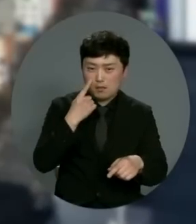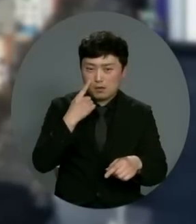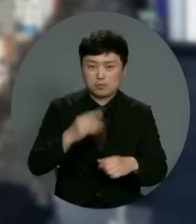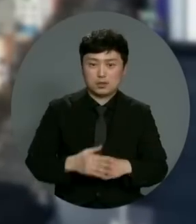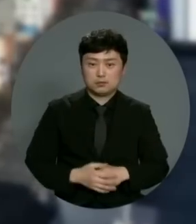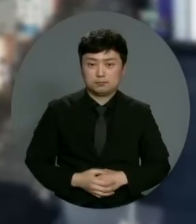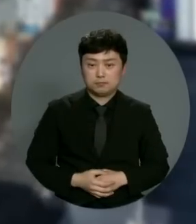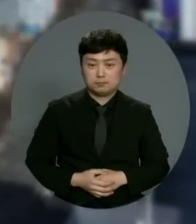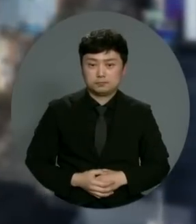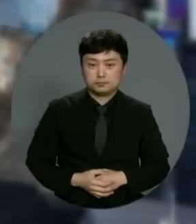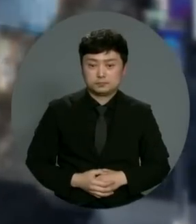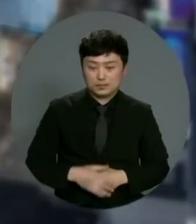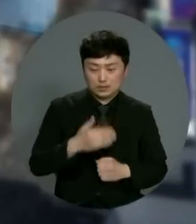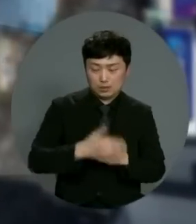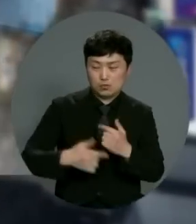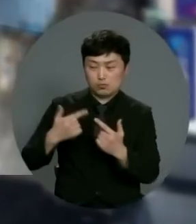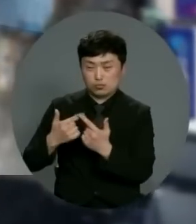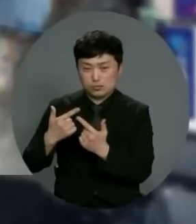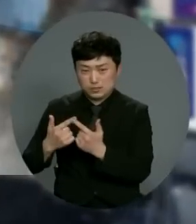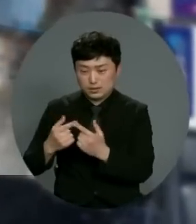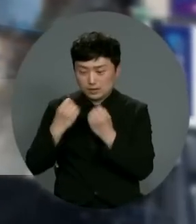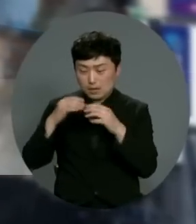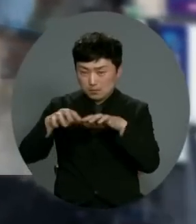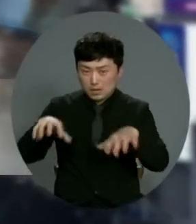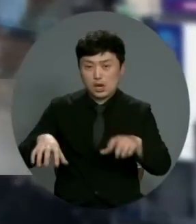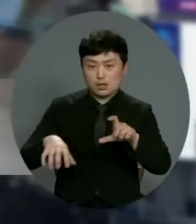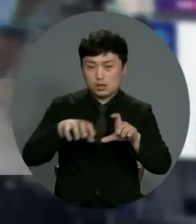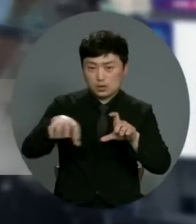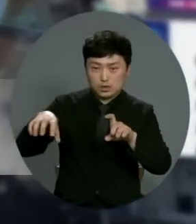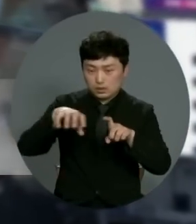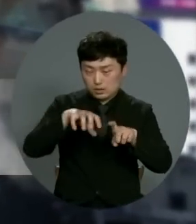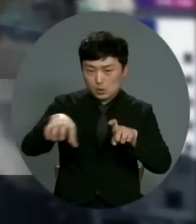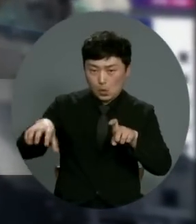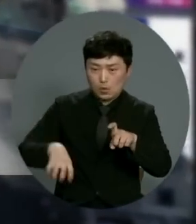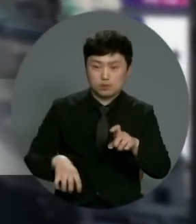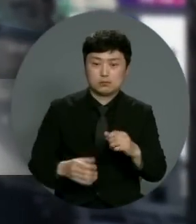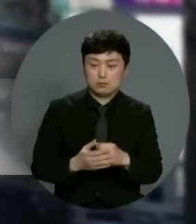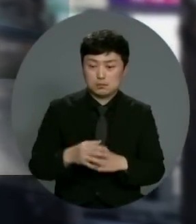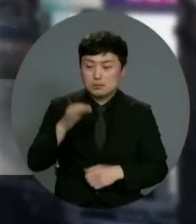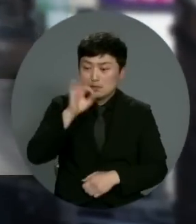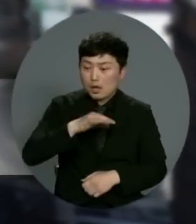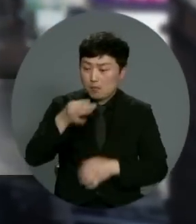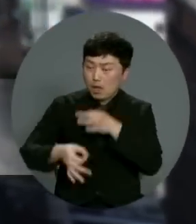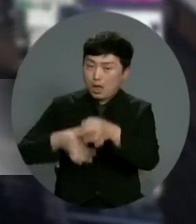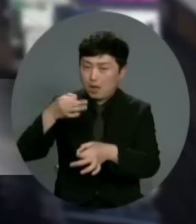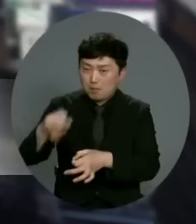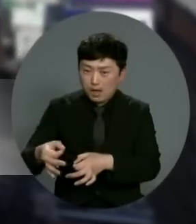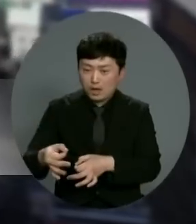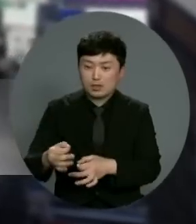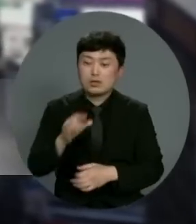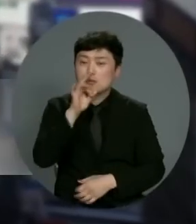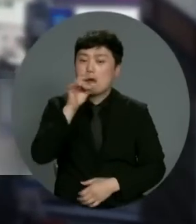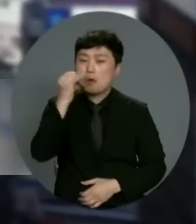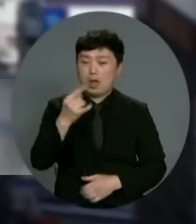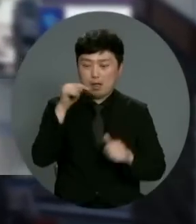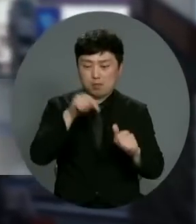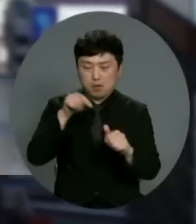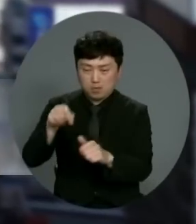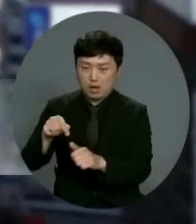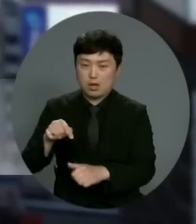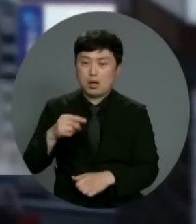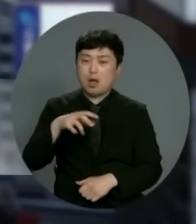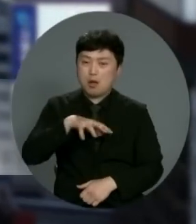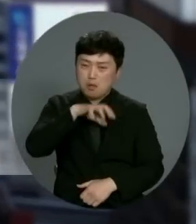같은 처지에 놓인 대구와 부산의 새마을 금고 10여 곳은 이자 납부가 이루어지고 있어 새마을 금고 중앙회의 지시는